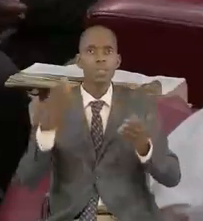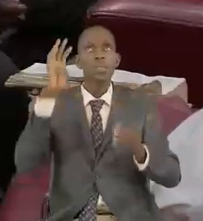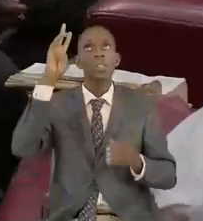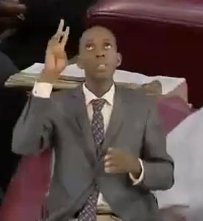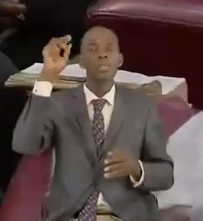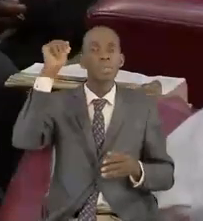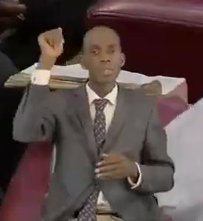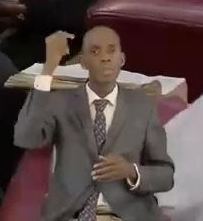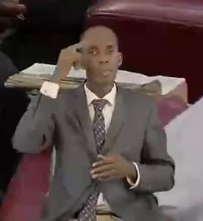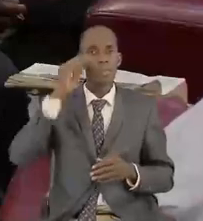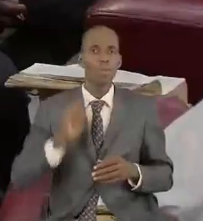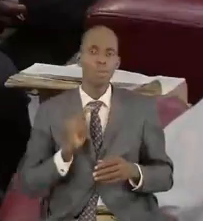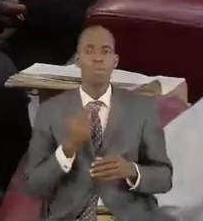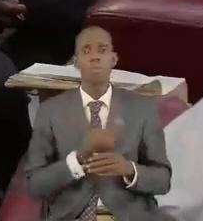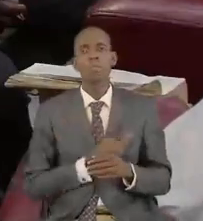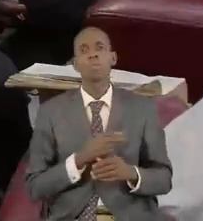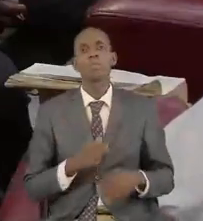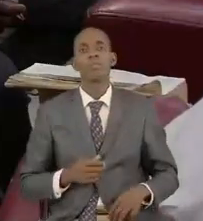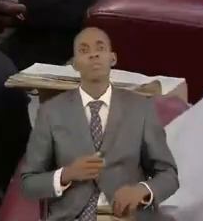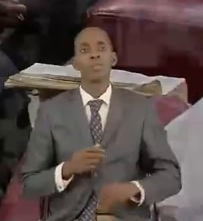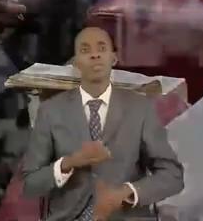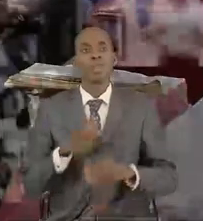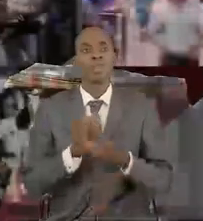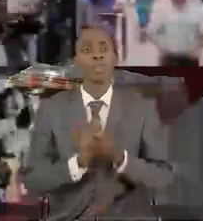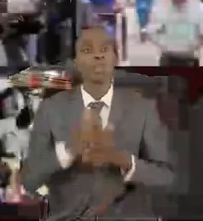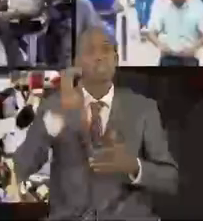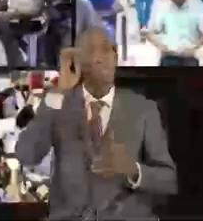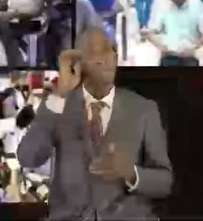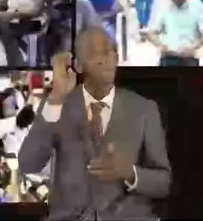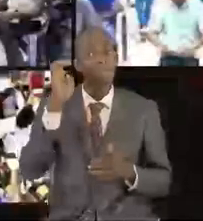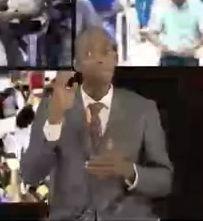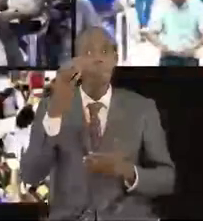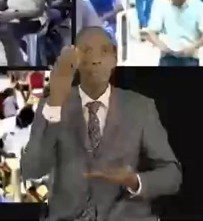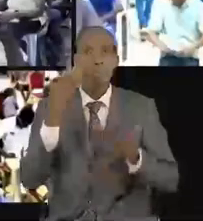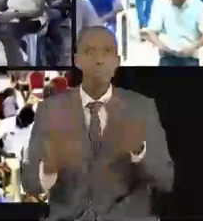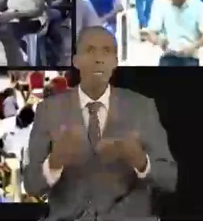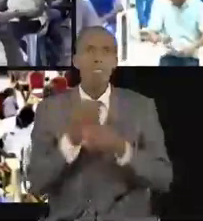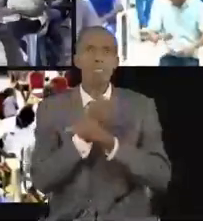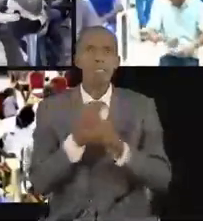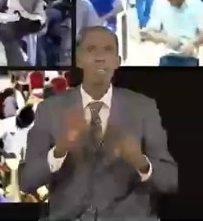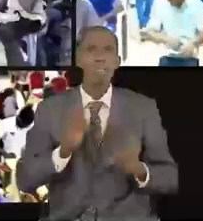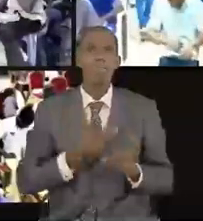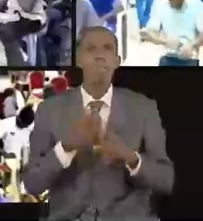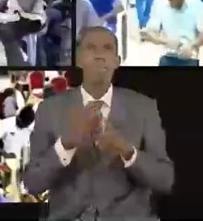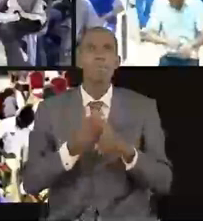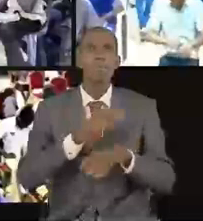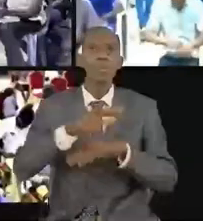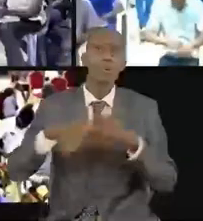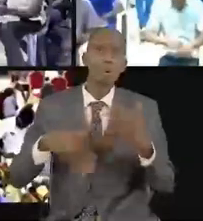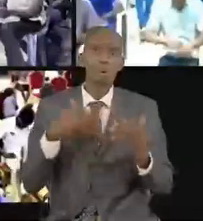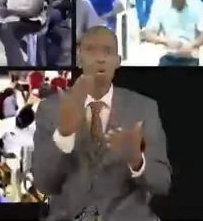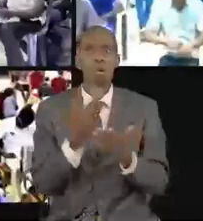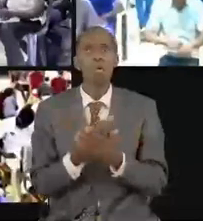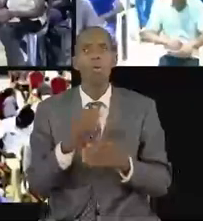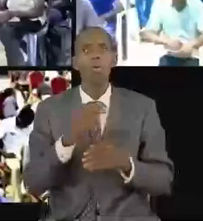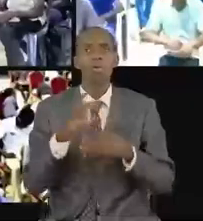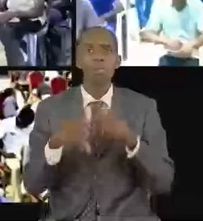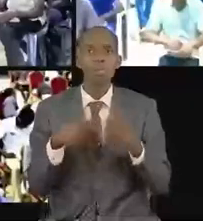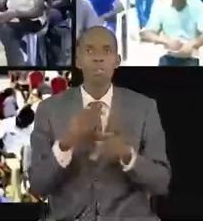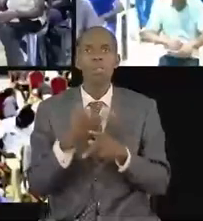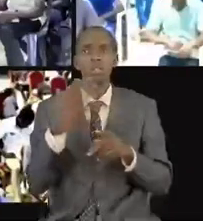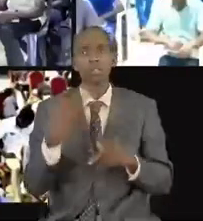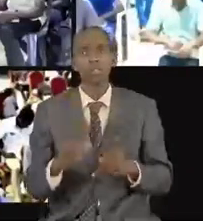donné lui-même pour nous afin de nous racheter de toute iniquité de toute